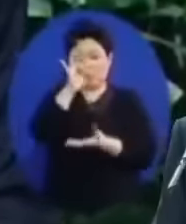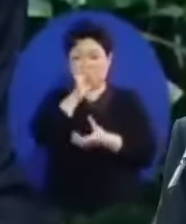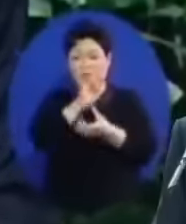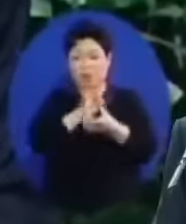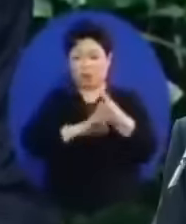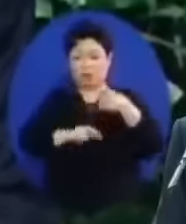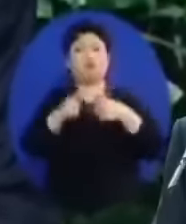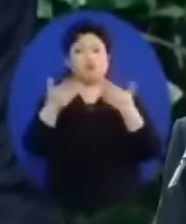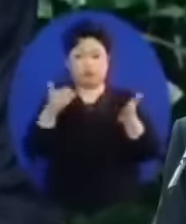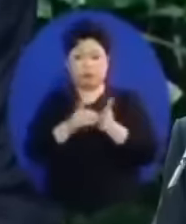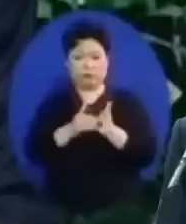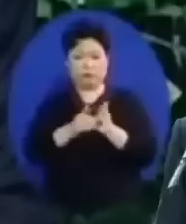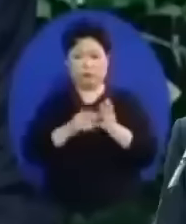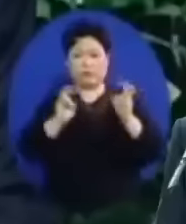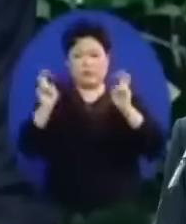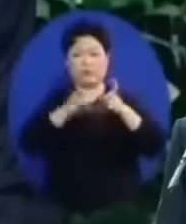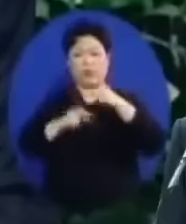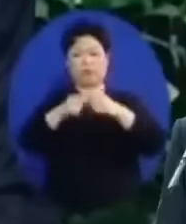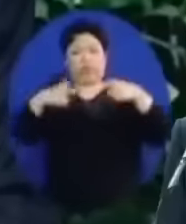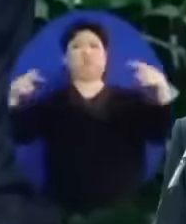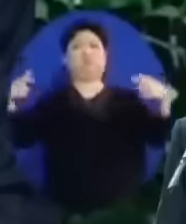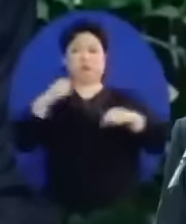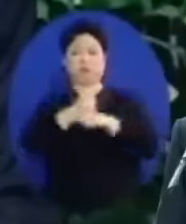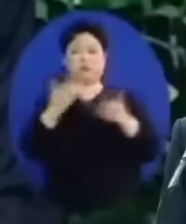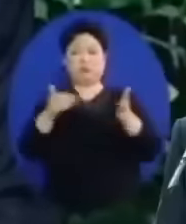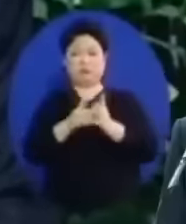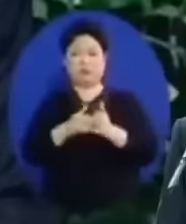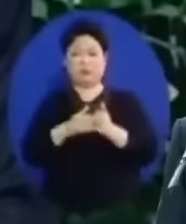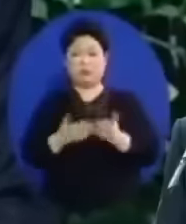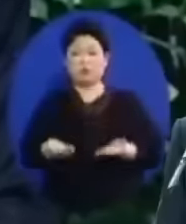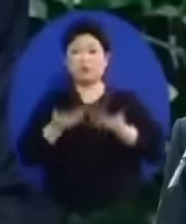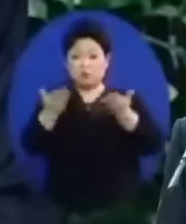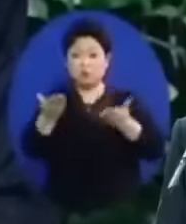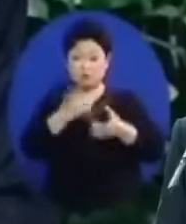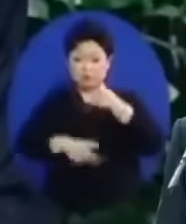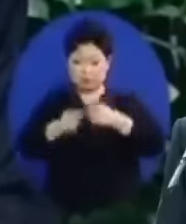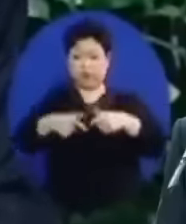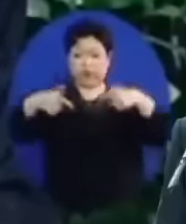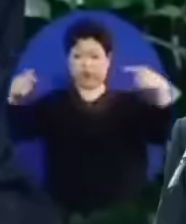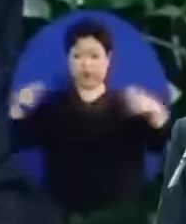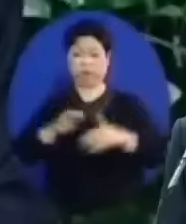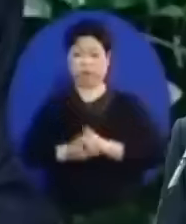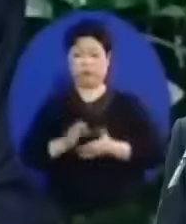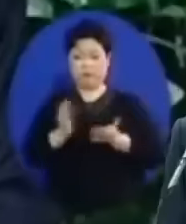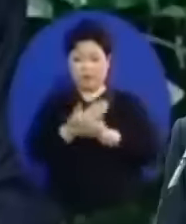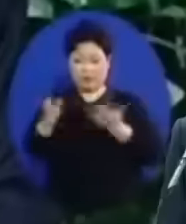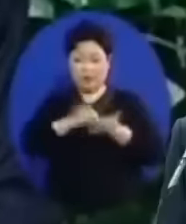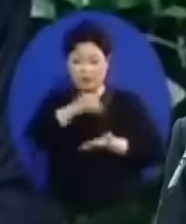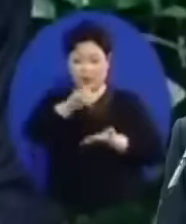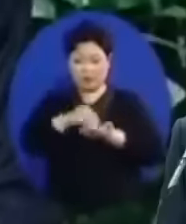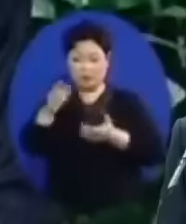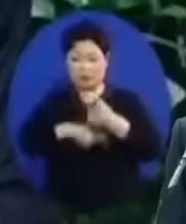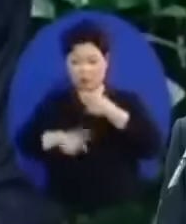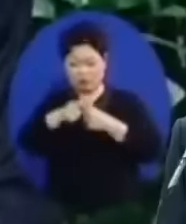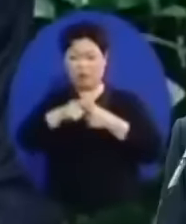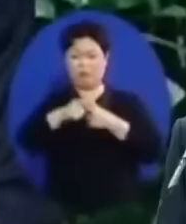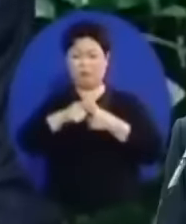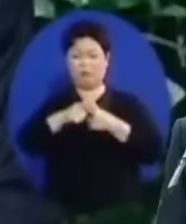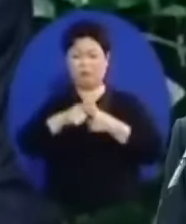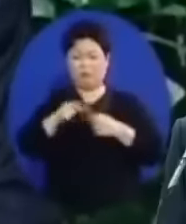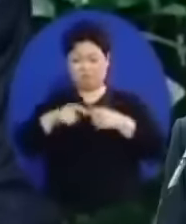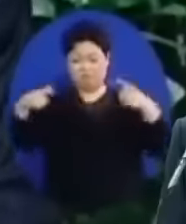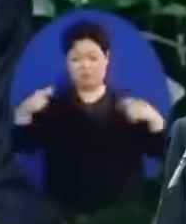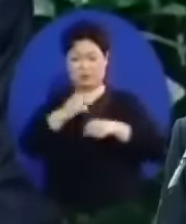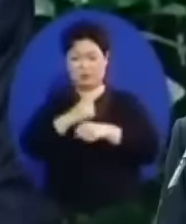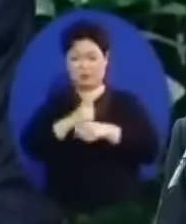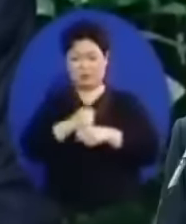주지 않으며 사업을 더 번창하게 하지 않겠습니까? 자꾸 주어야 사업이 번창되는 것입니다. 나누어야 복이 임하는 것입니다.